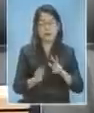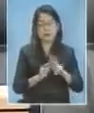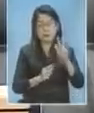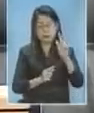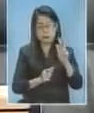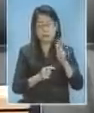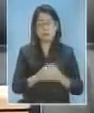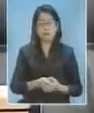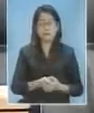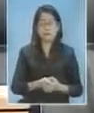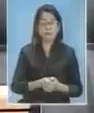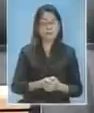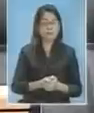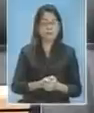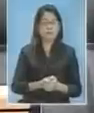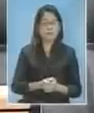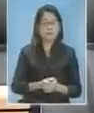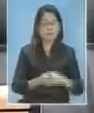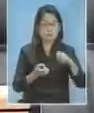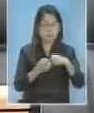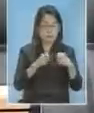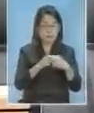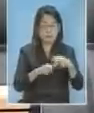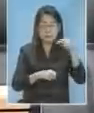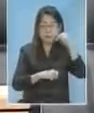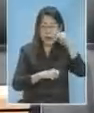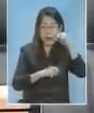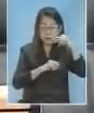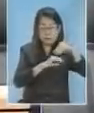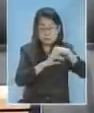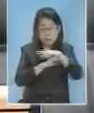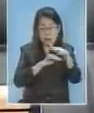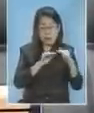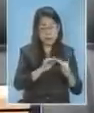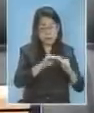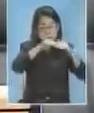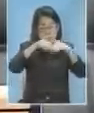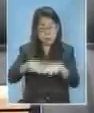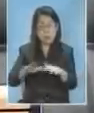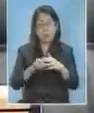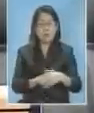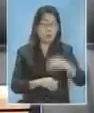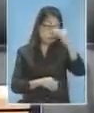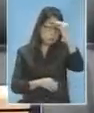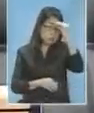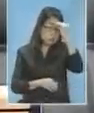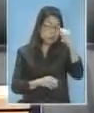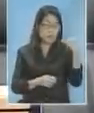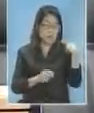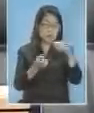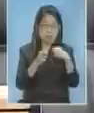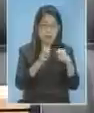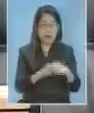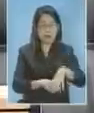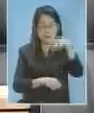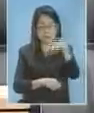ก็คือสึนามิที่ญี่ปุ่นซึ่งกระทบต่อการผลิตและการ